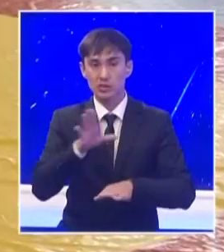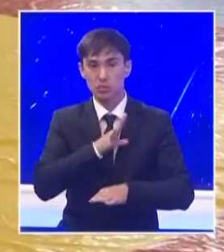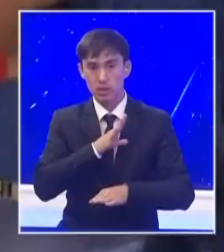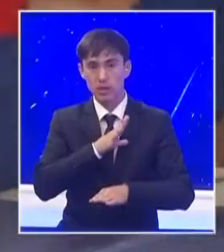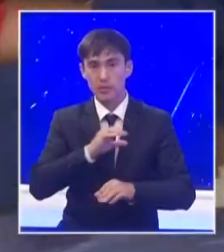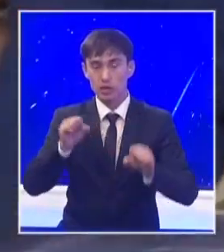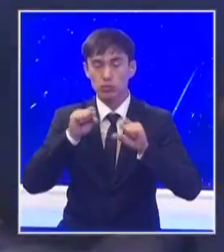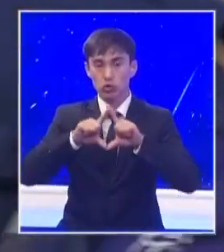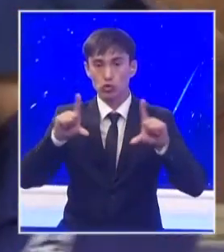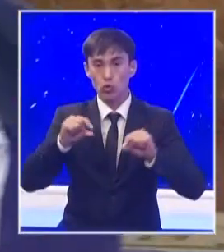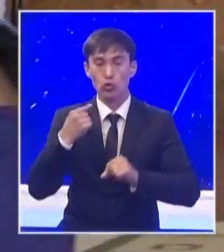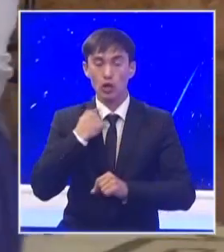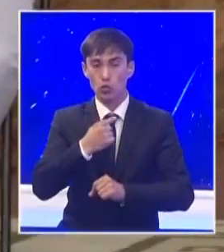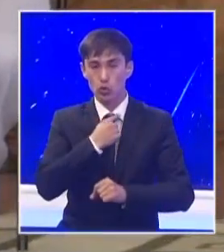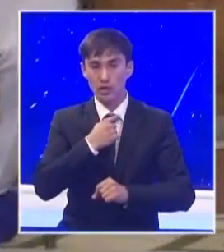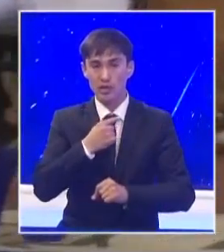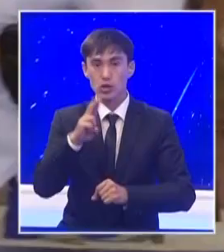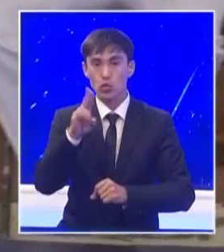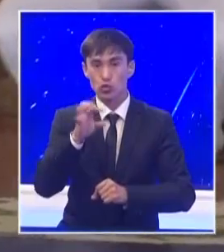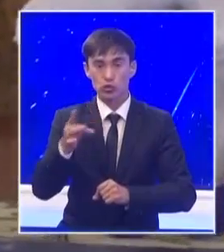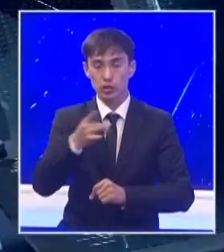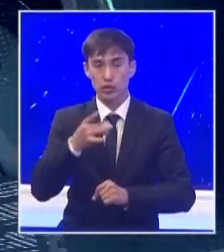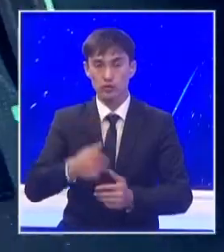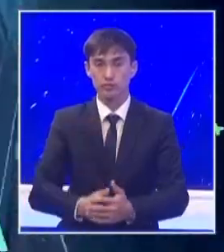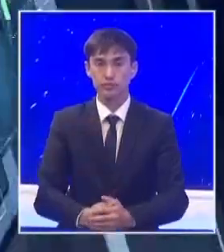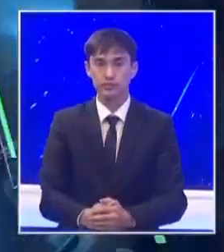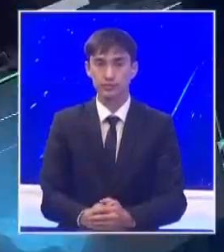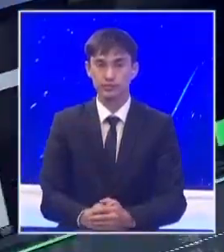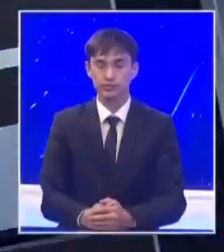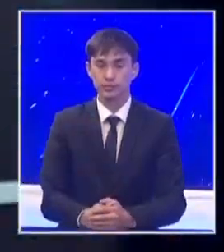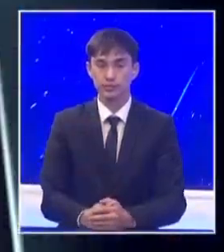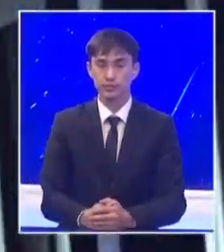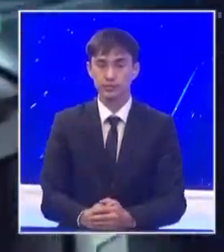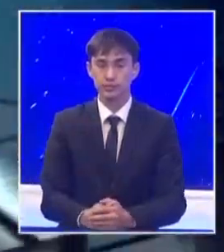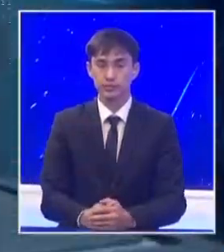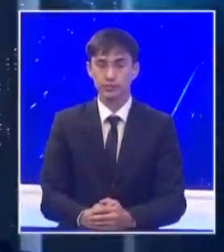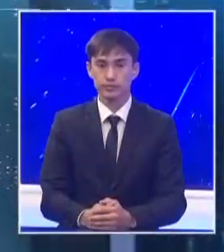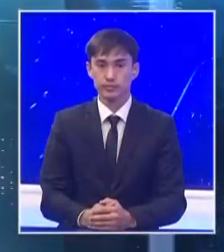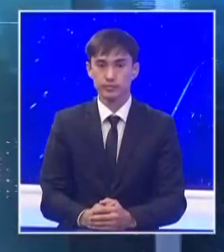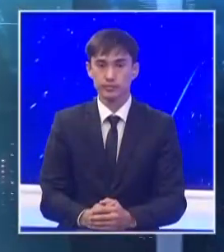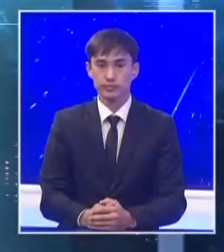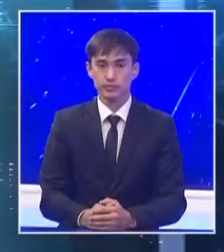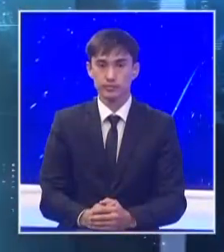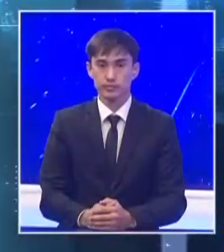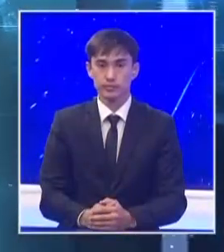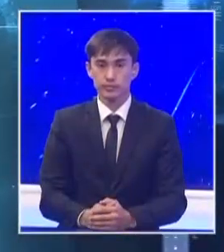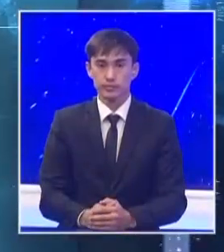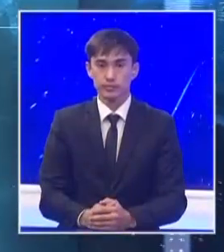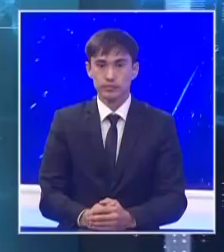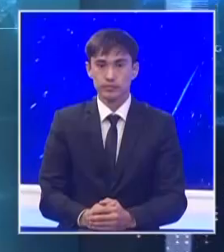представители спортшкол города Талдыкурган и Коксузского района. Лилия Штогрина, Кайрат Кустурганов, телеканал ЖТСУ.